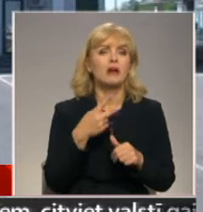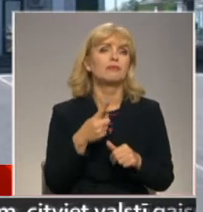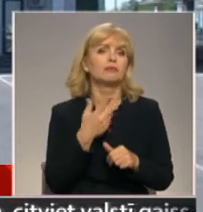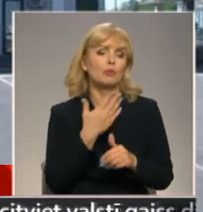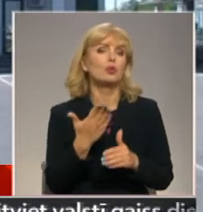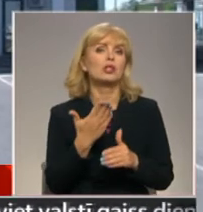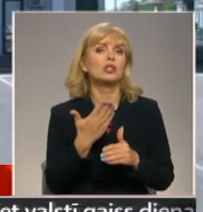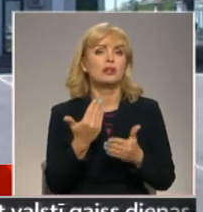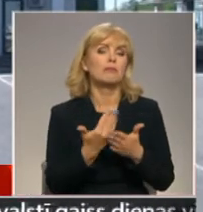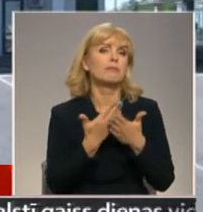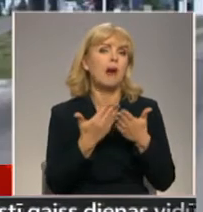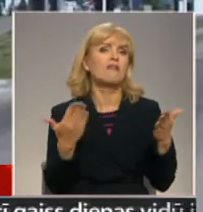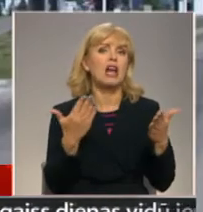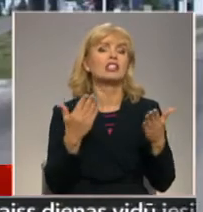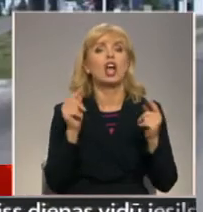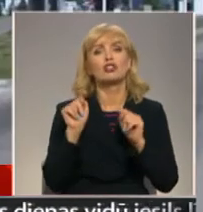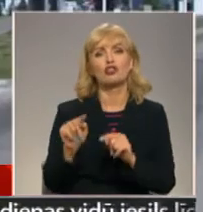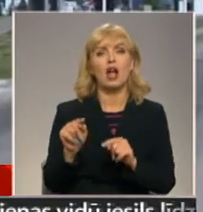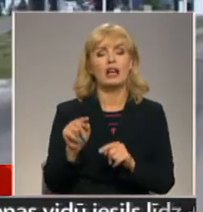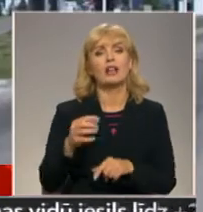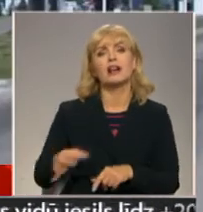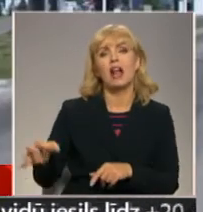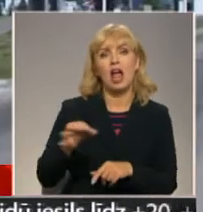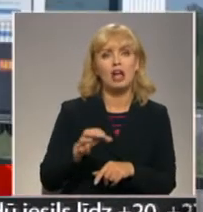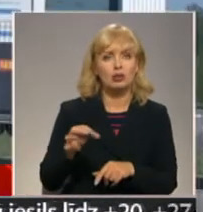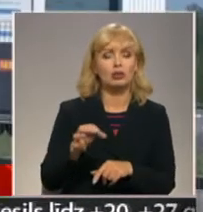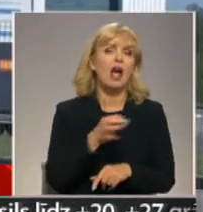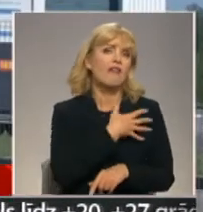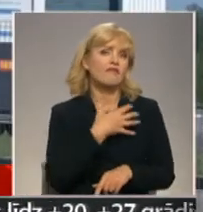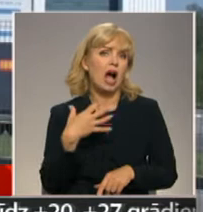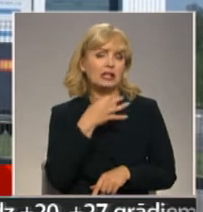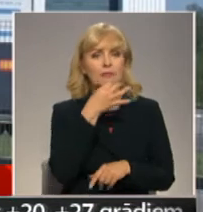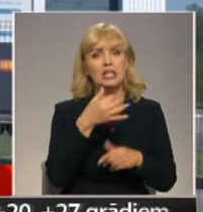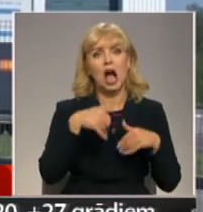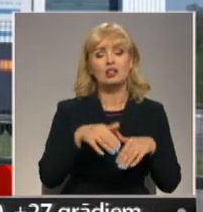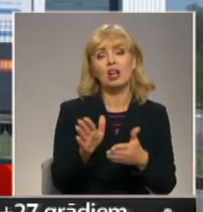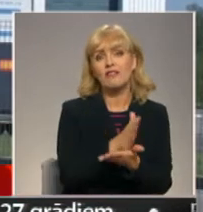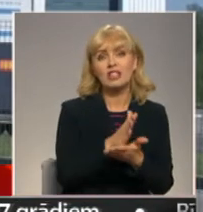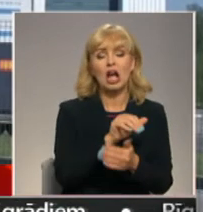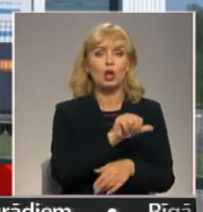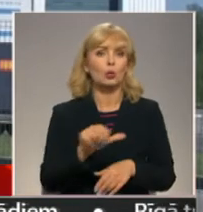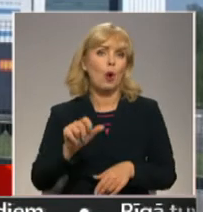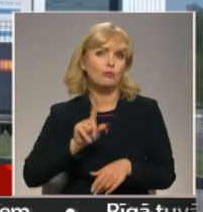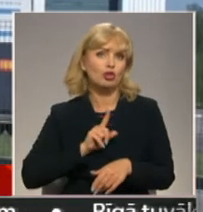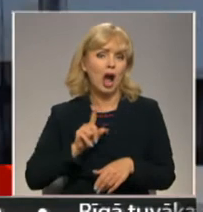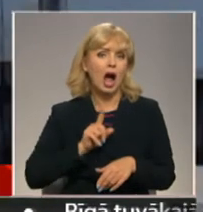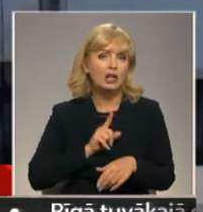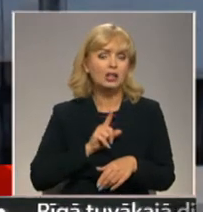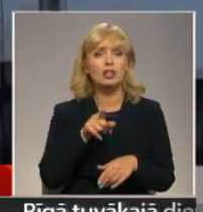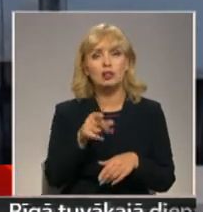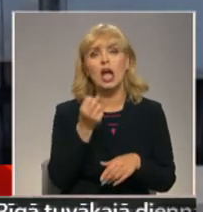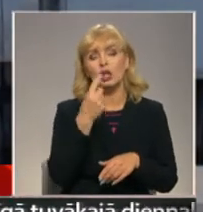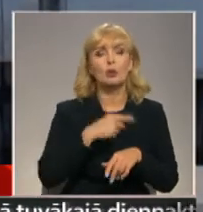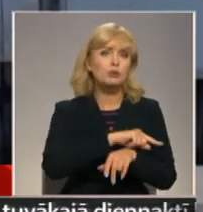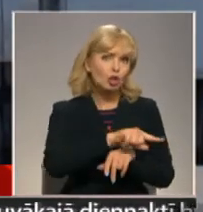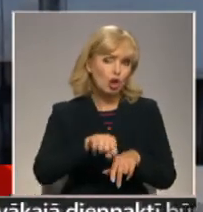pavērsiens šajā reģionā. Valdībā jāsaka savus lēmumus. Šobrīd vidēji robežkontrolas punkta caurlaidības spējas 12